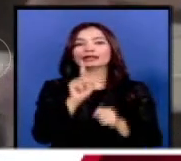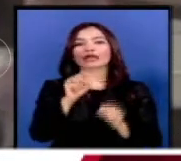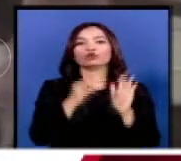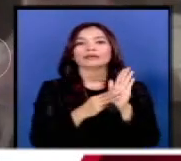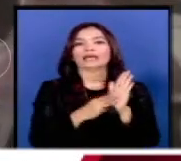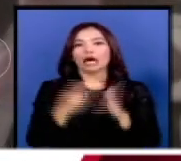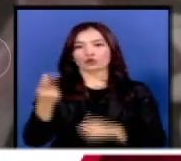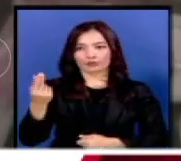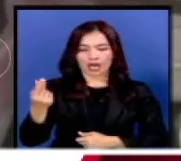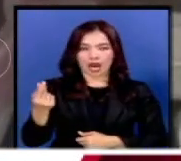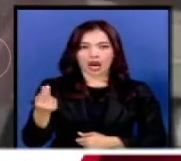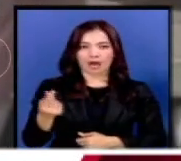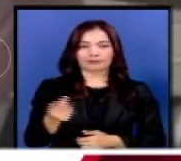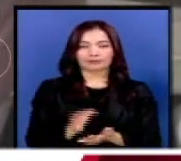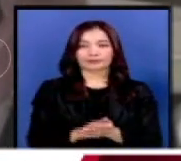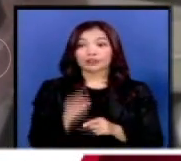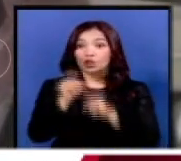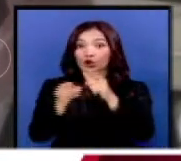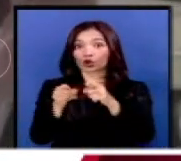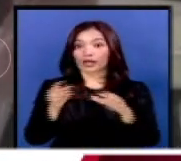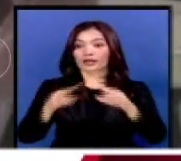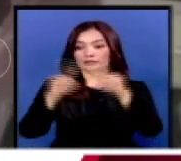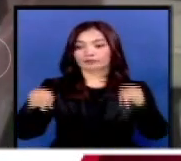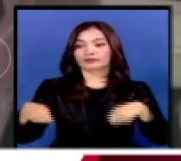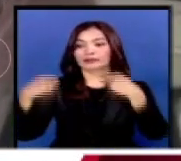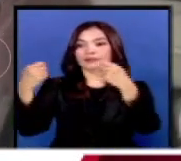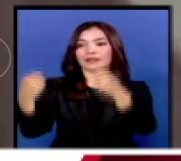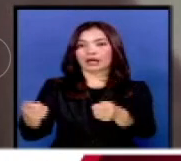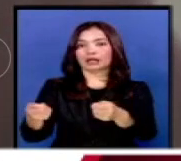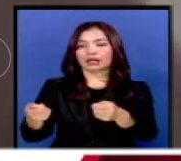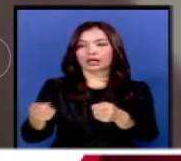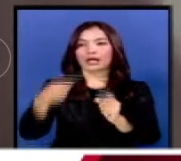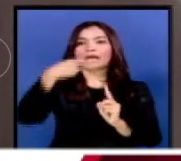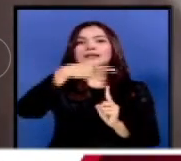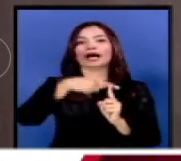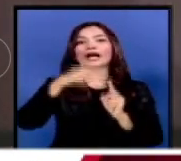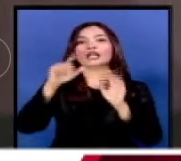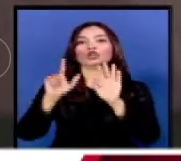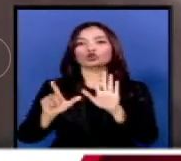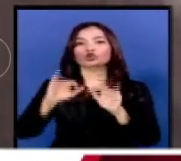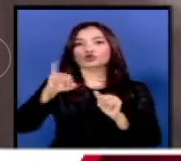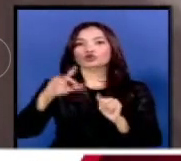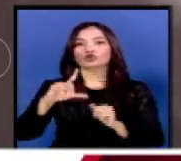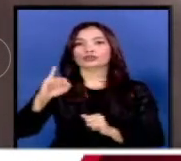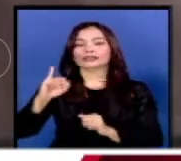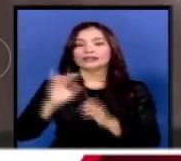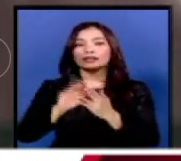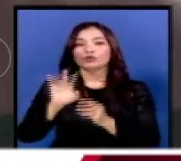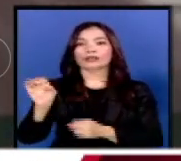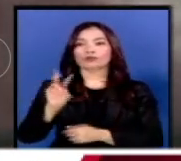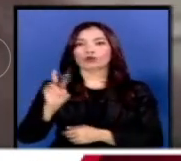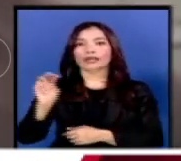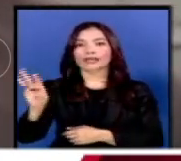rupiah. Gugatan itu dilayangkan dan didaftarkan pada tanggal 7 Juli 2023